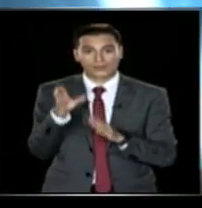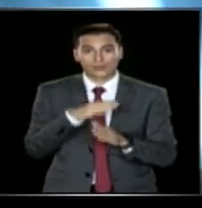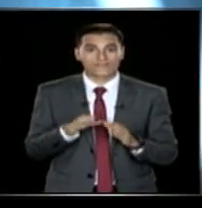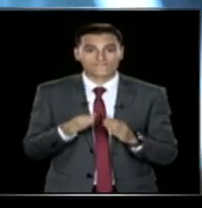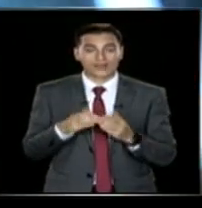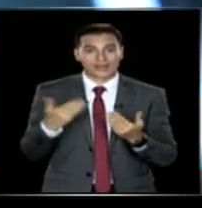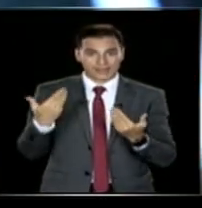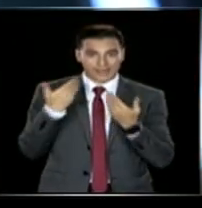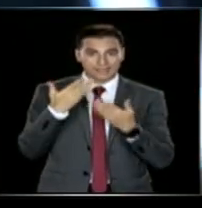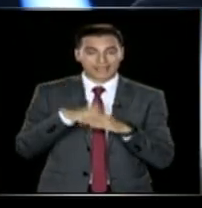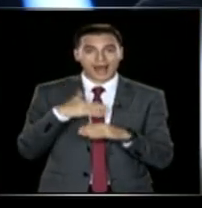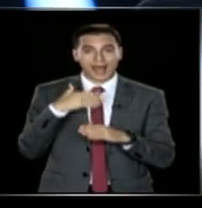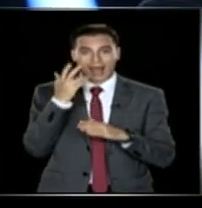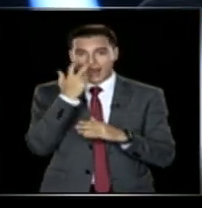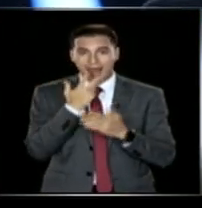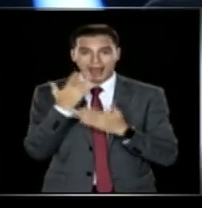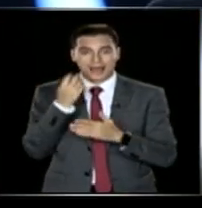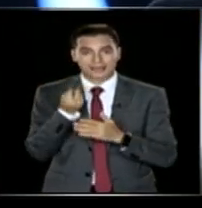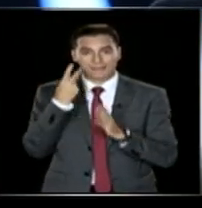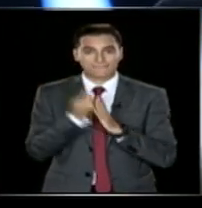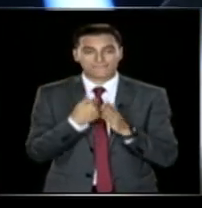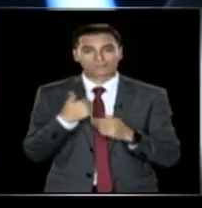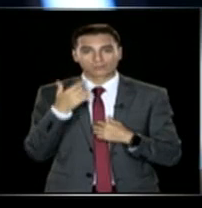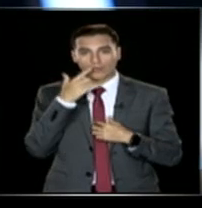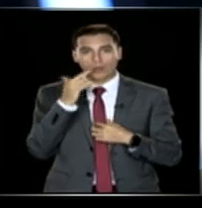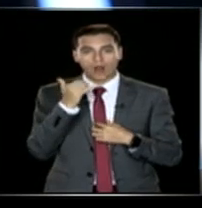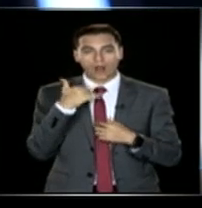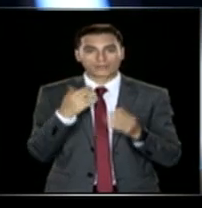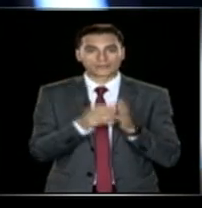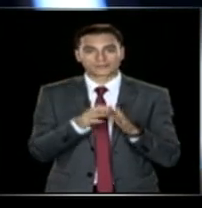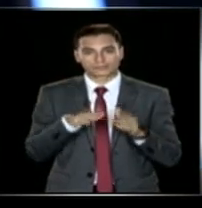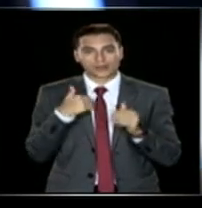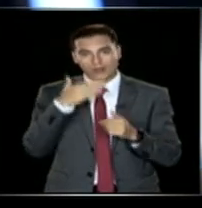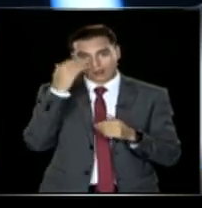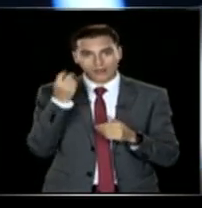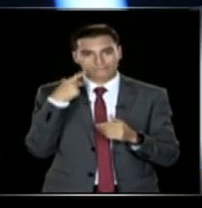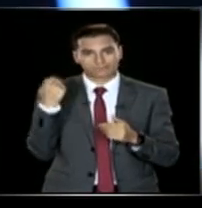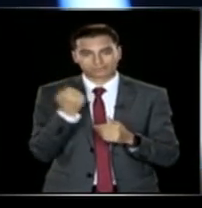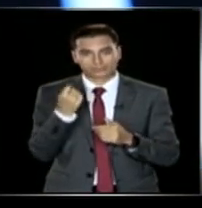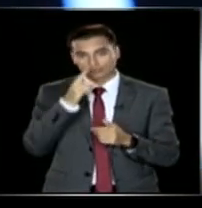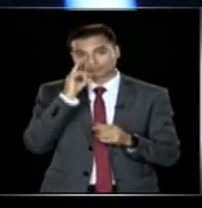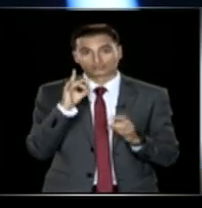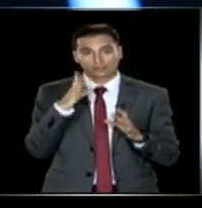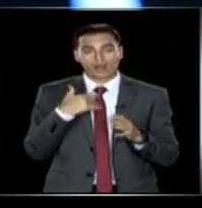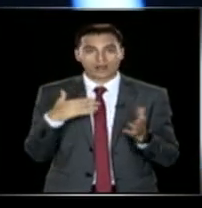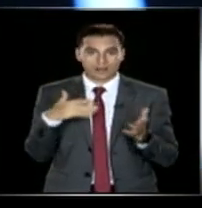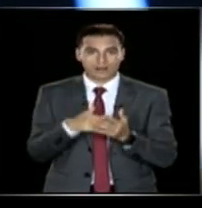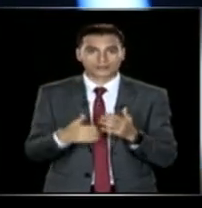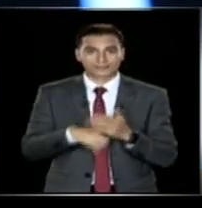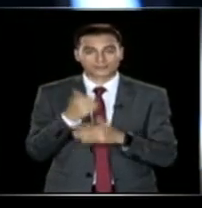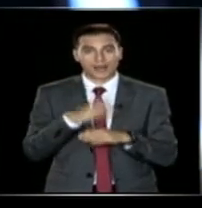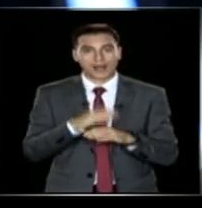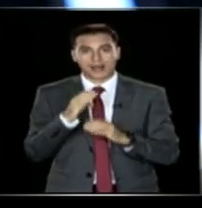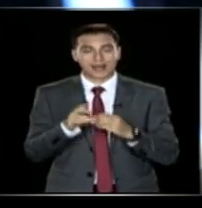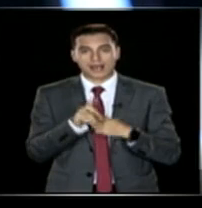معتمد عليه في الأدب عشان خريج كلية أدب قسم لغة عربية وقارئ في الأدب بشكل جيد، إن شاء الله أنا أقدر أجاوب على كل